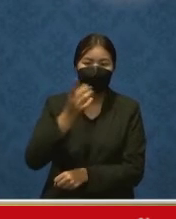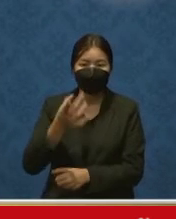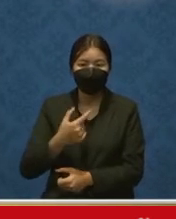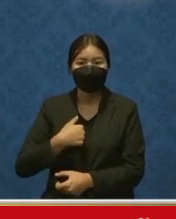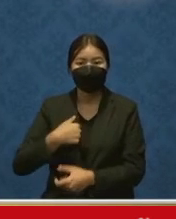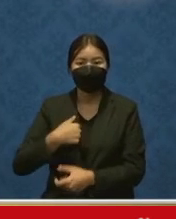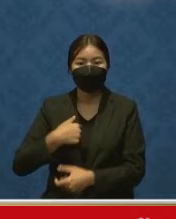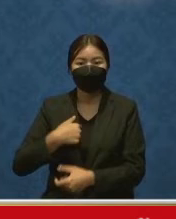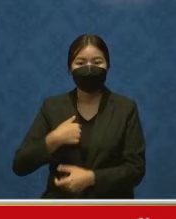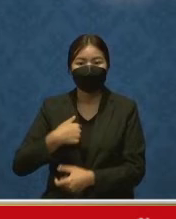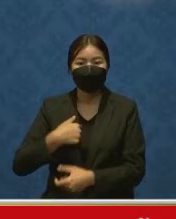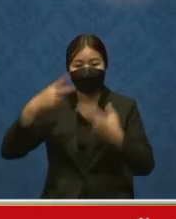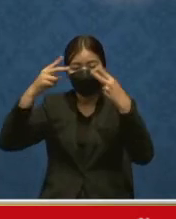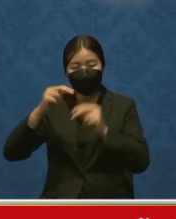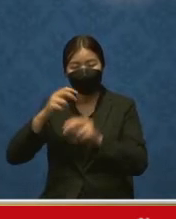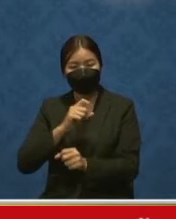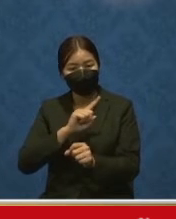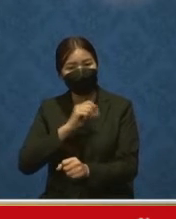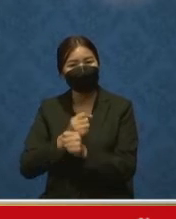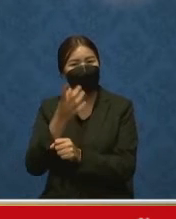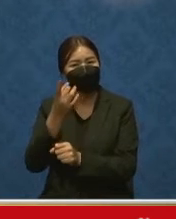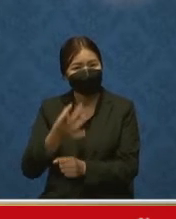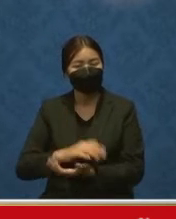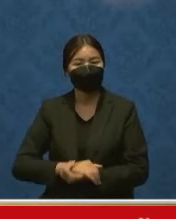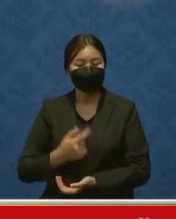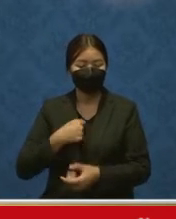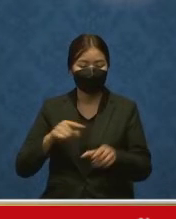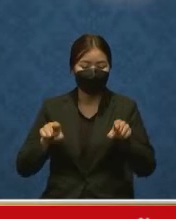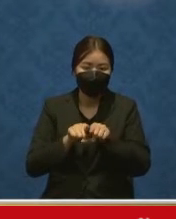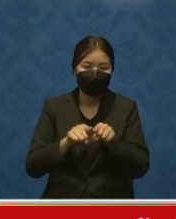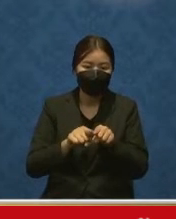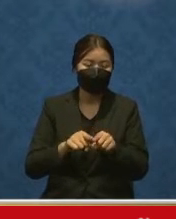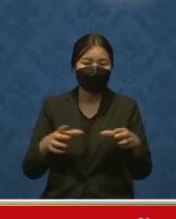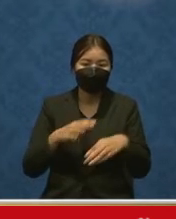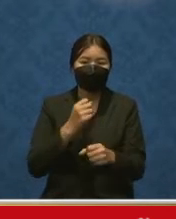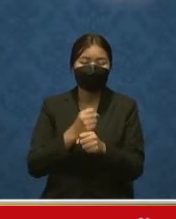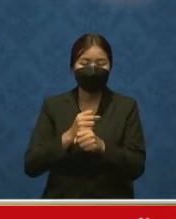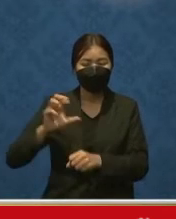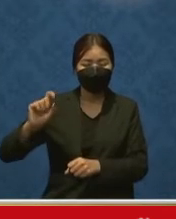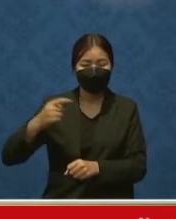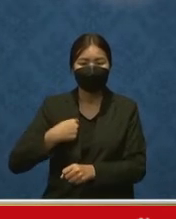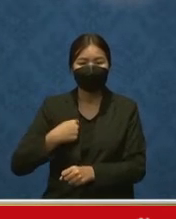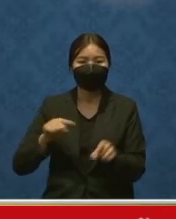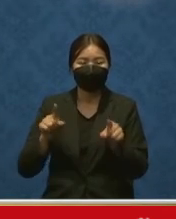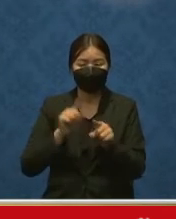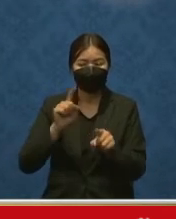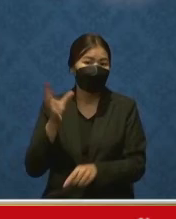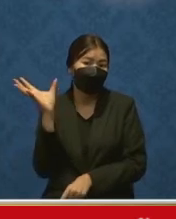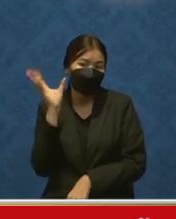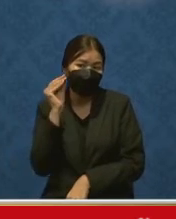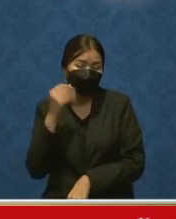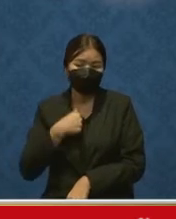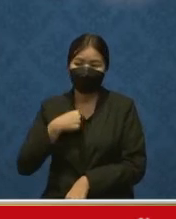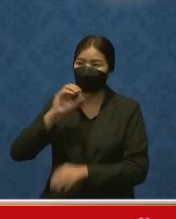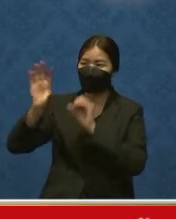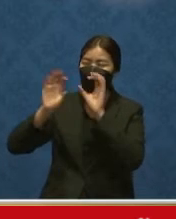กระทำก็ท่านไปเราแต่พูดไทยราษฎรไม่ว่าจะฝ่ายค้านฝ่ายรัฐบาลแล้วก็ต้องเข้าไปท่านต้องมารับ